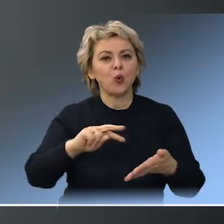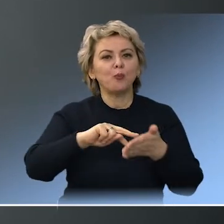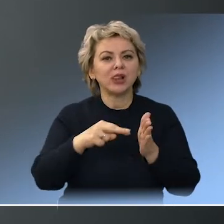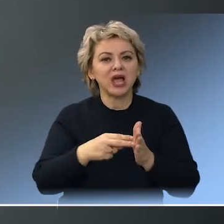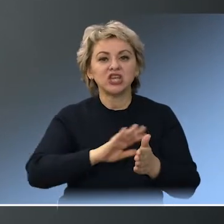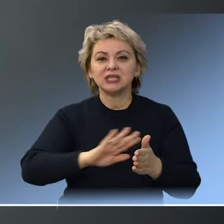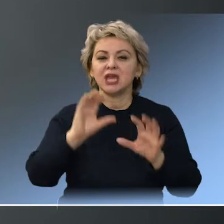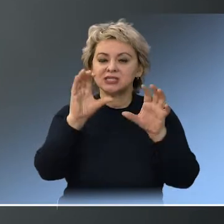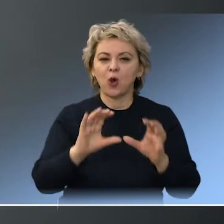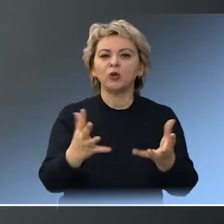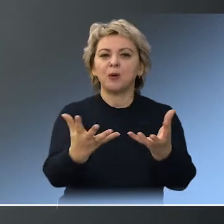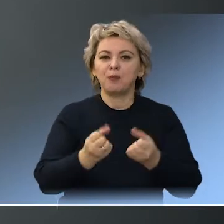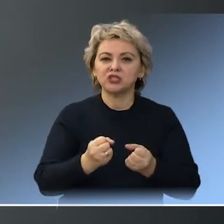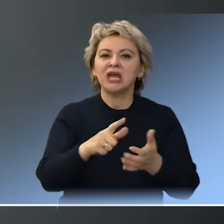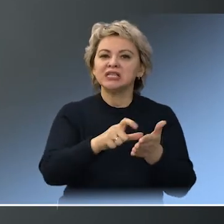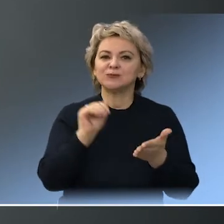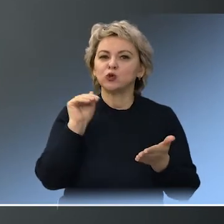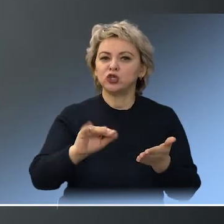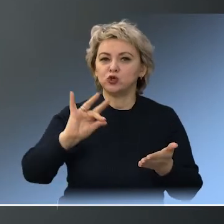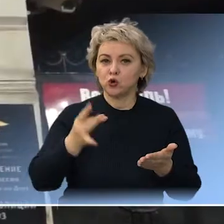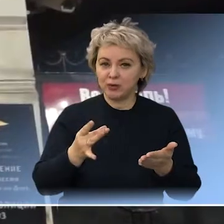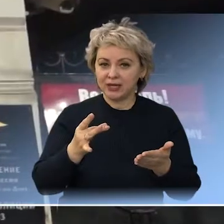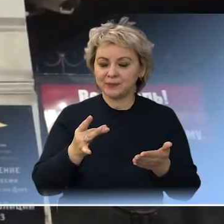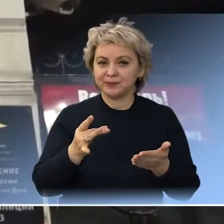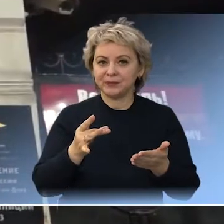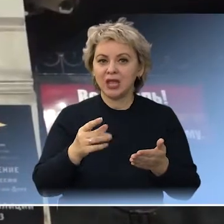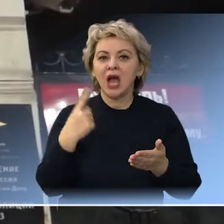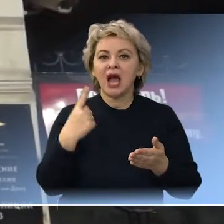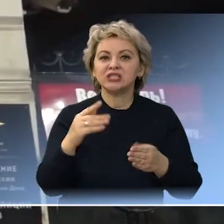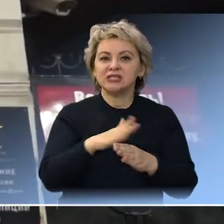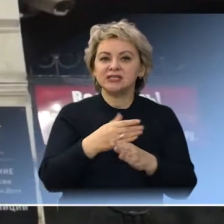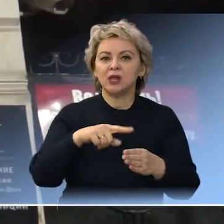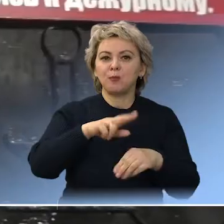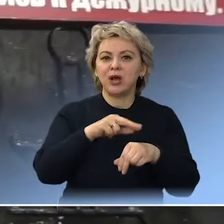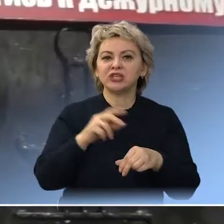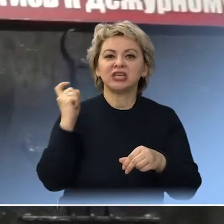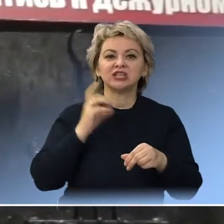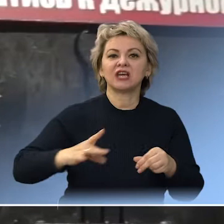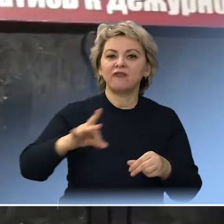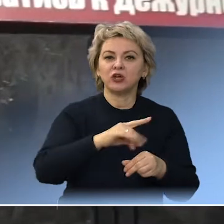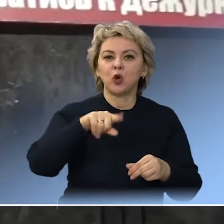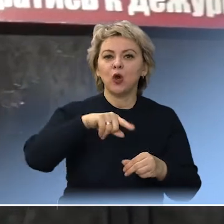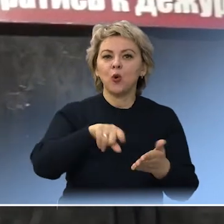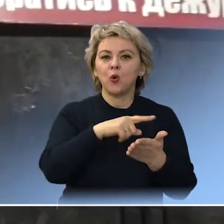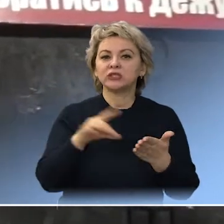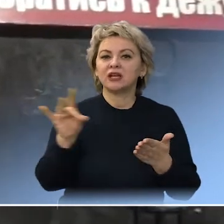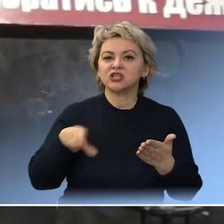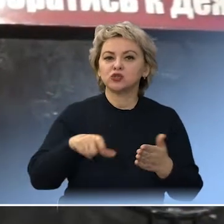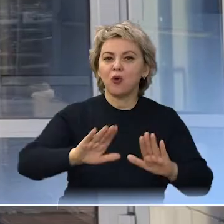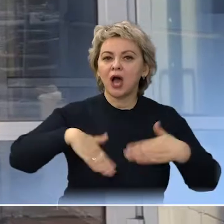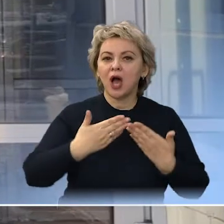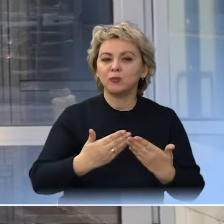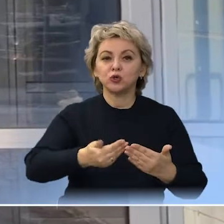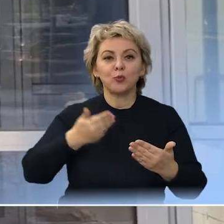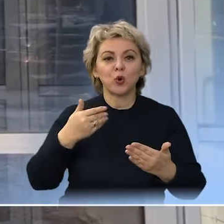планировал незаконно получить 700 тысяч рублей. В отдел полиции номер 3 Кировского района города Ростова-на-Дону обратился